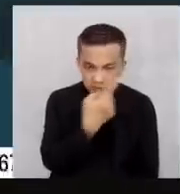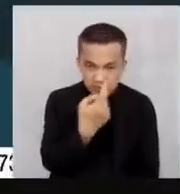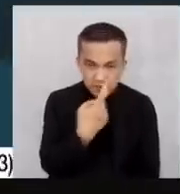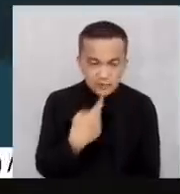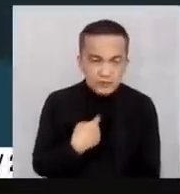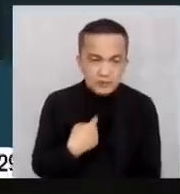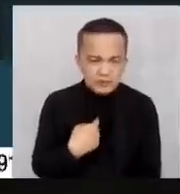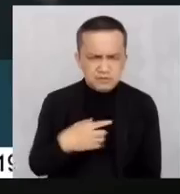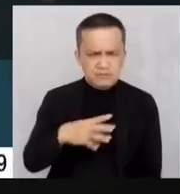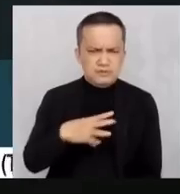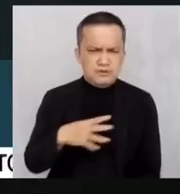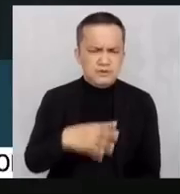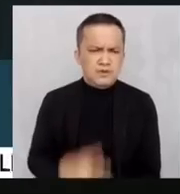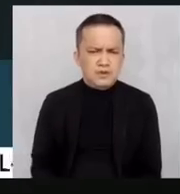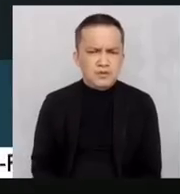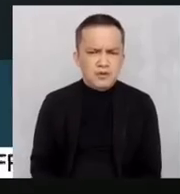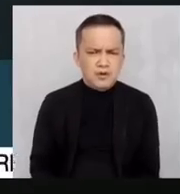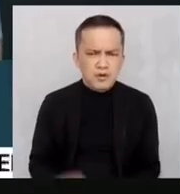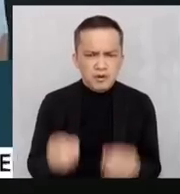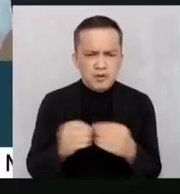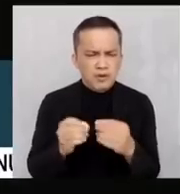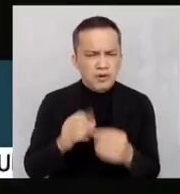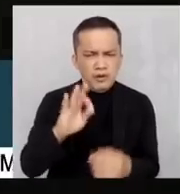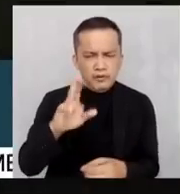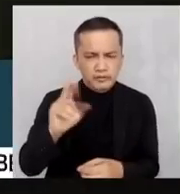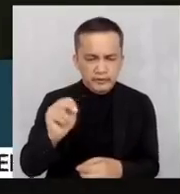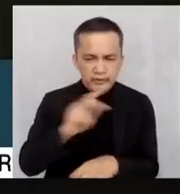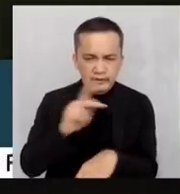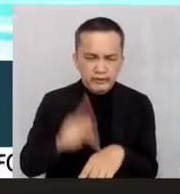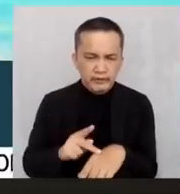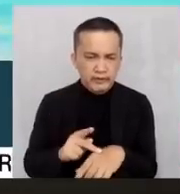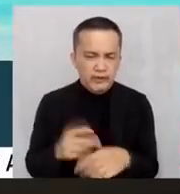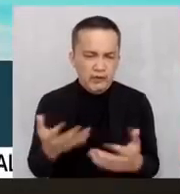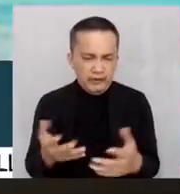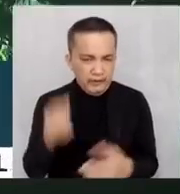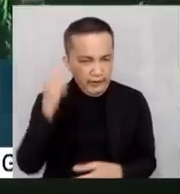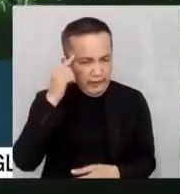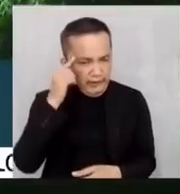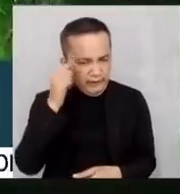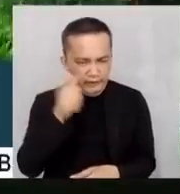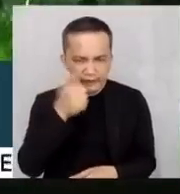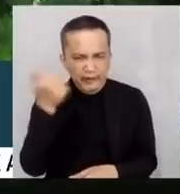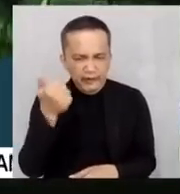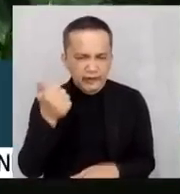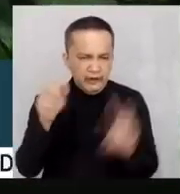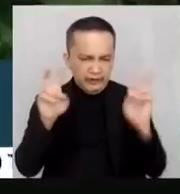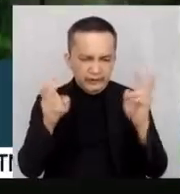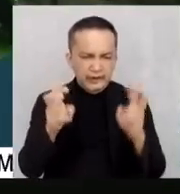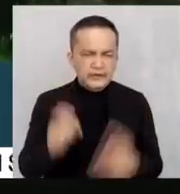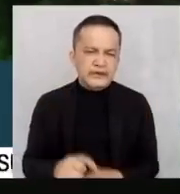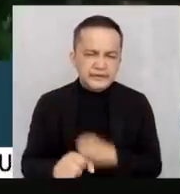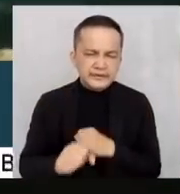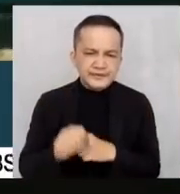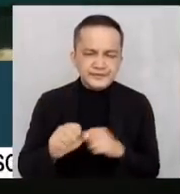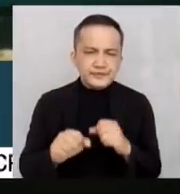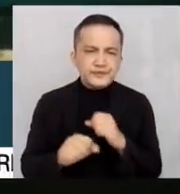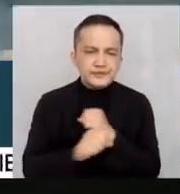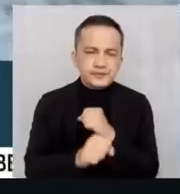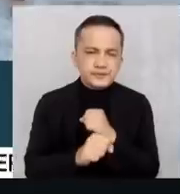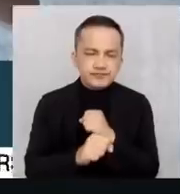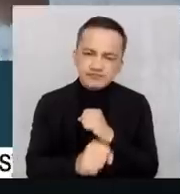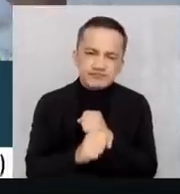okay naman yung it's more fun in the Philippines. Kung wala talagang maiisip na original and authentic na